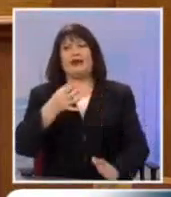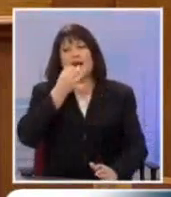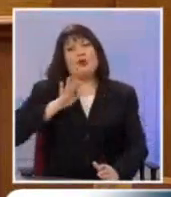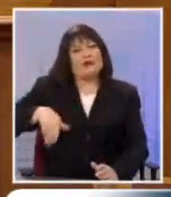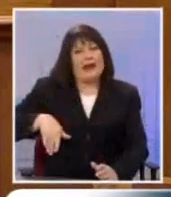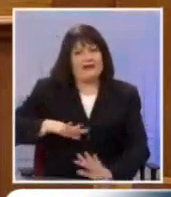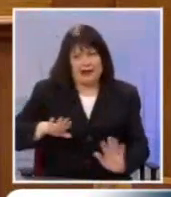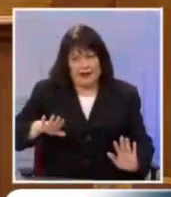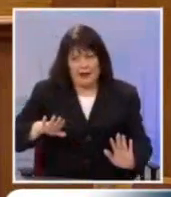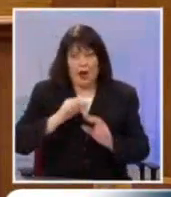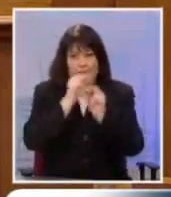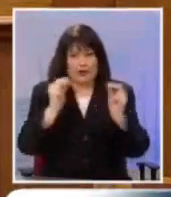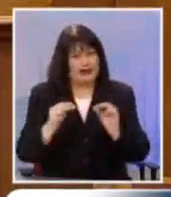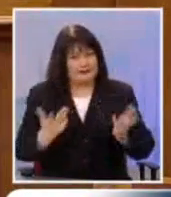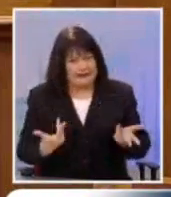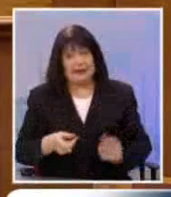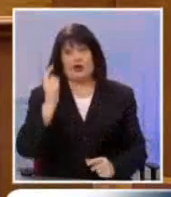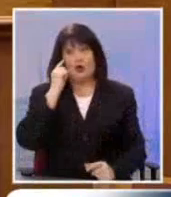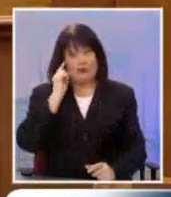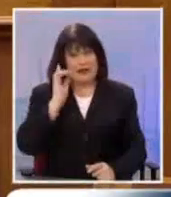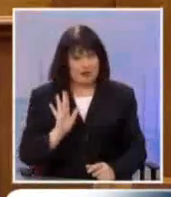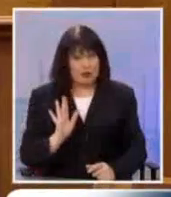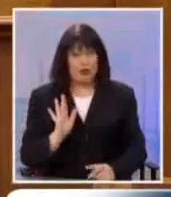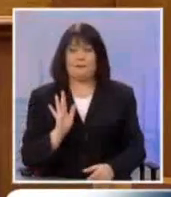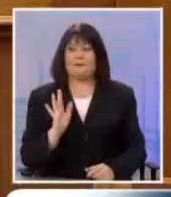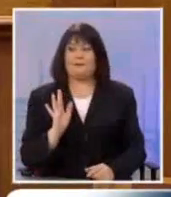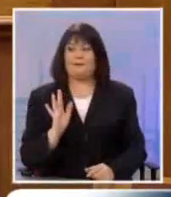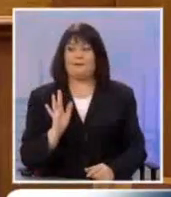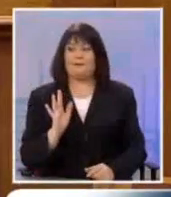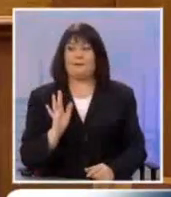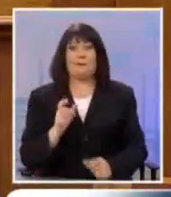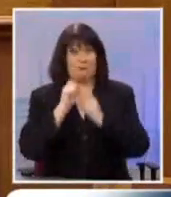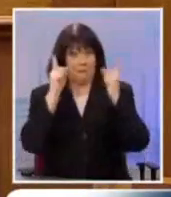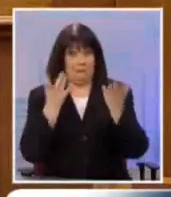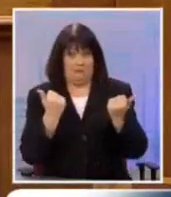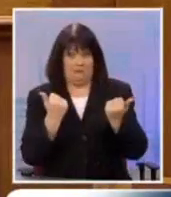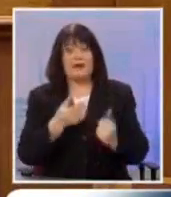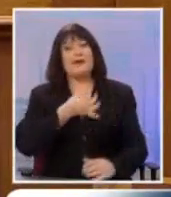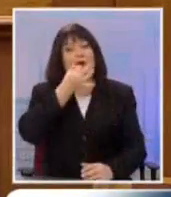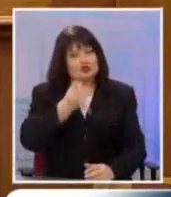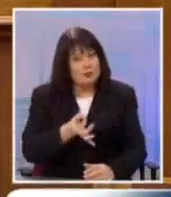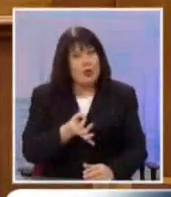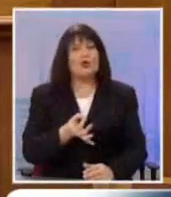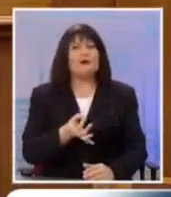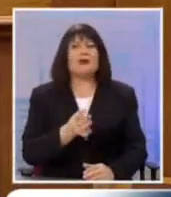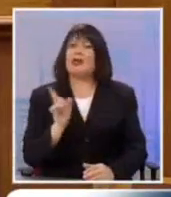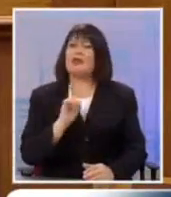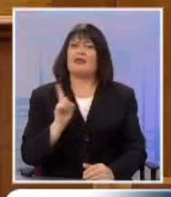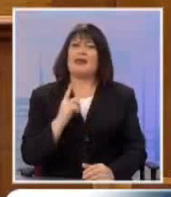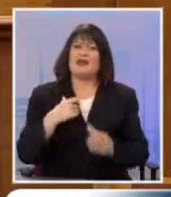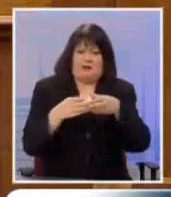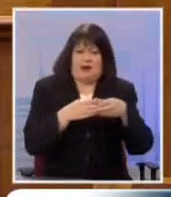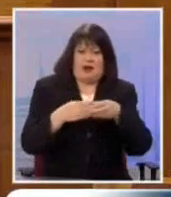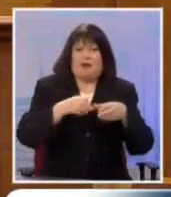τελικό αποτέλεσμα. Νομίζω ότι δεν θα σας κάνει έκπληξη να σας πω ότι δεν είμαι στο fan